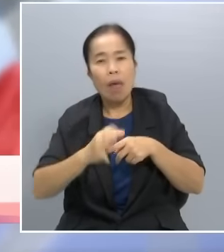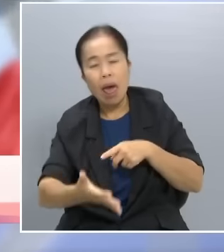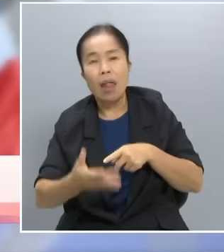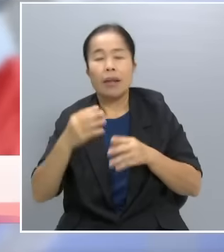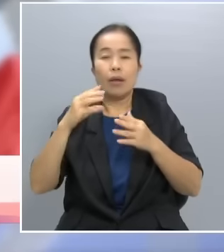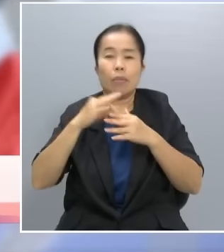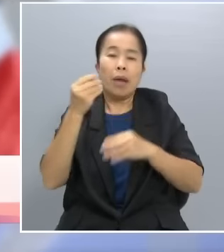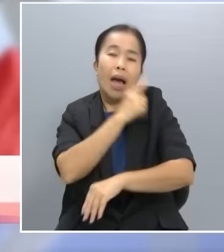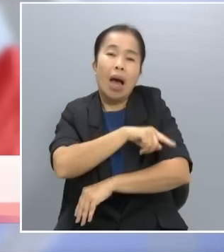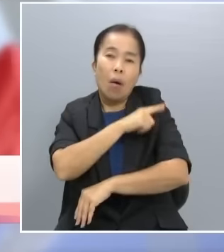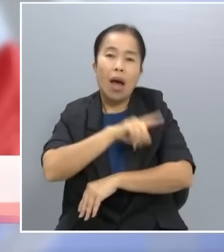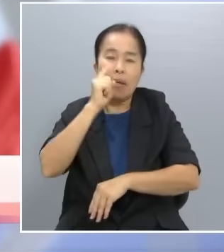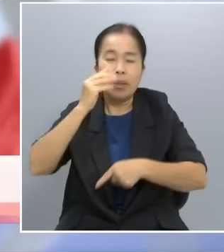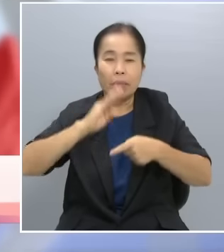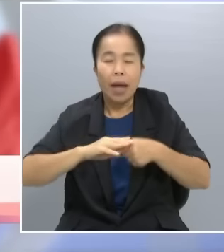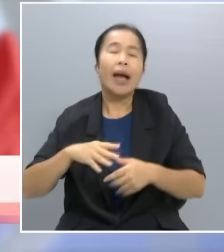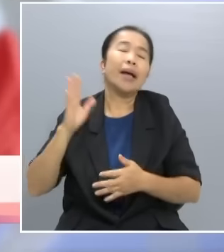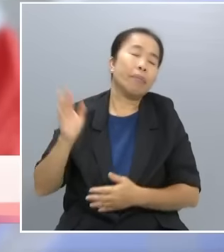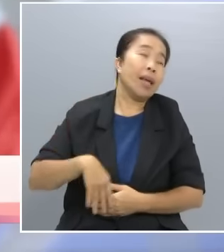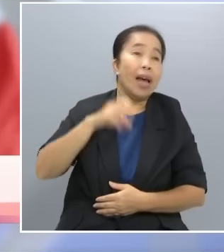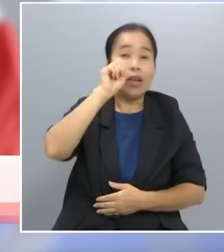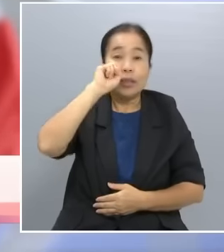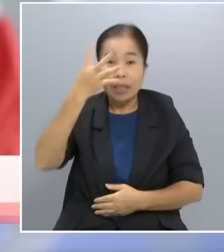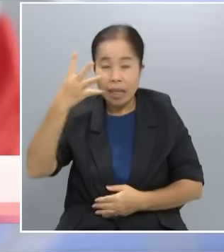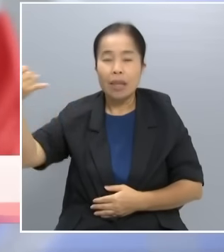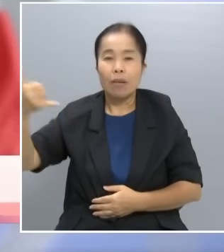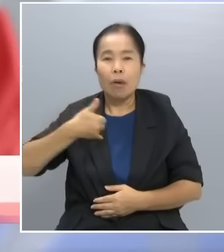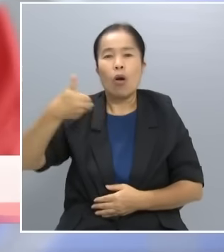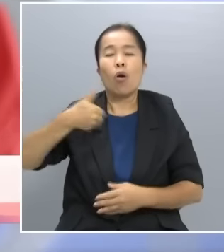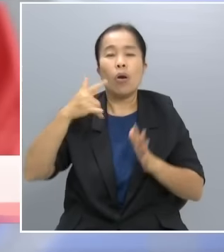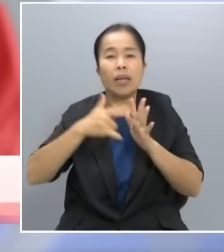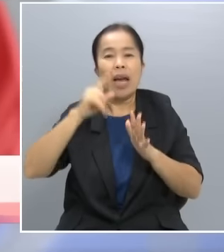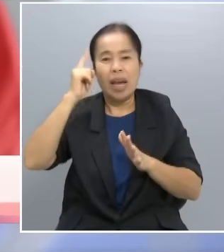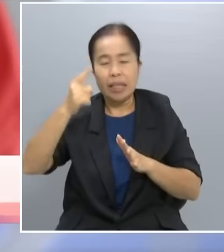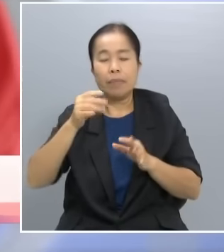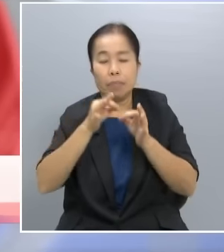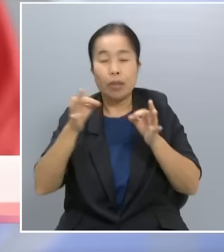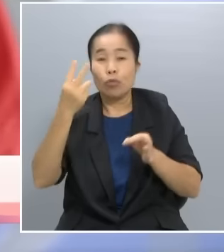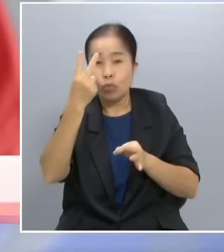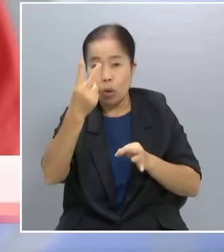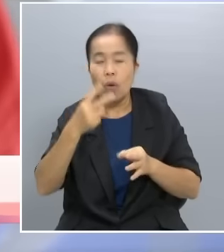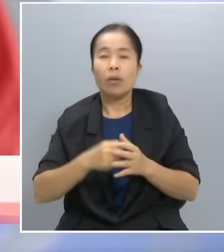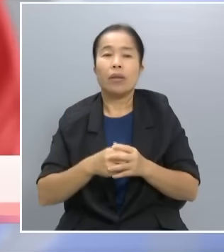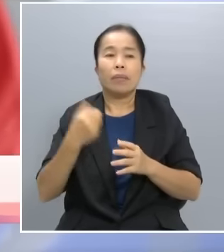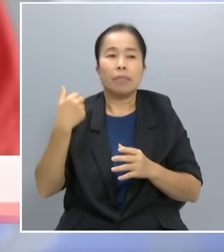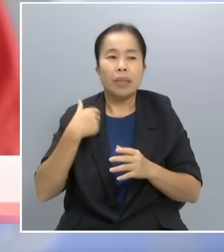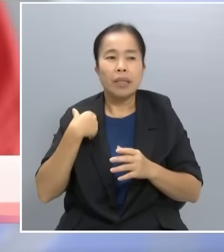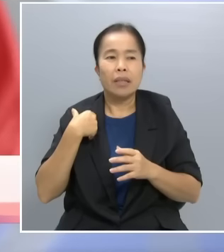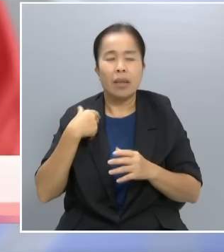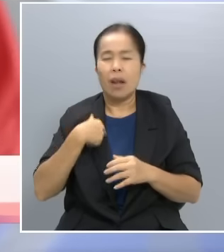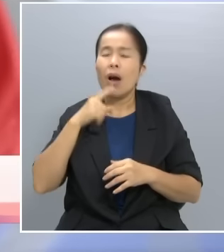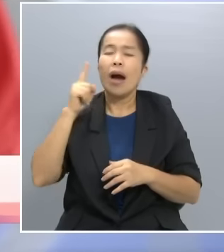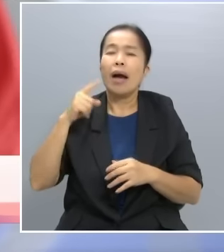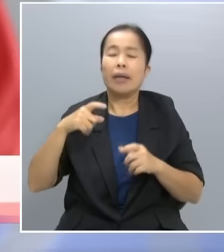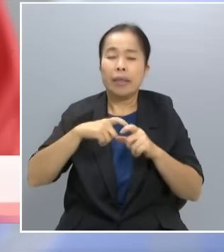ำลีเพิ่มเขาก็ติดแผลรอบที่สี่ก็คือเข้ามาขอยาพาราสองเม็ดแล้วก็ยาแก้วิงเวียนค่ะเราจึงได้